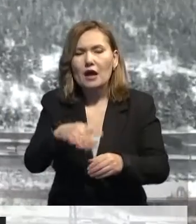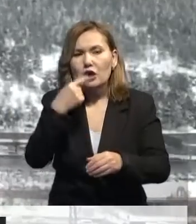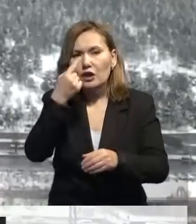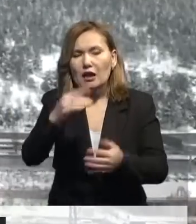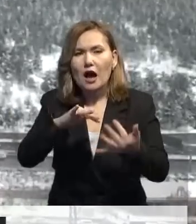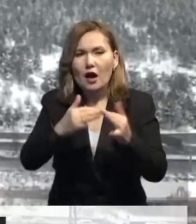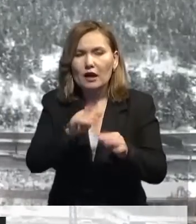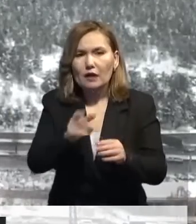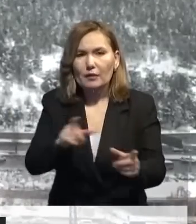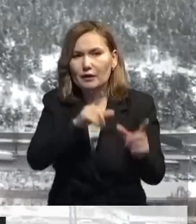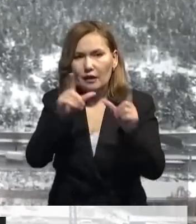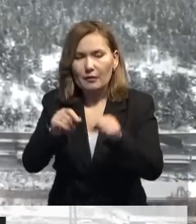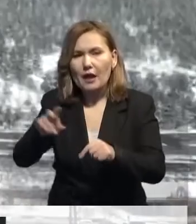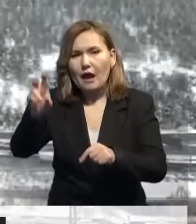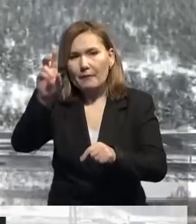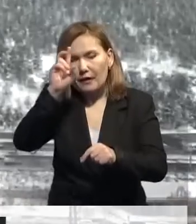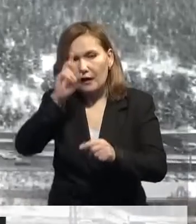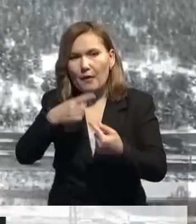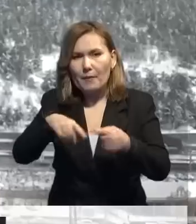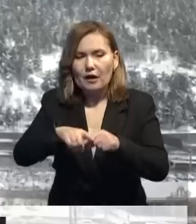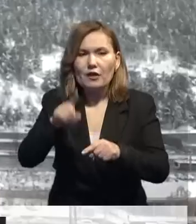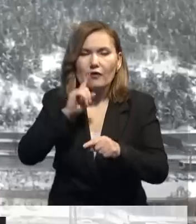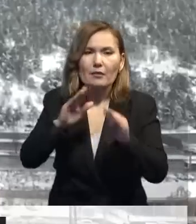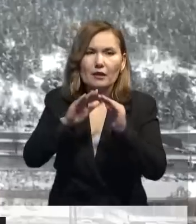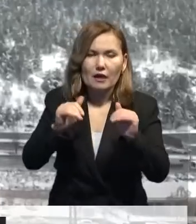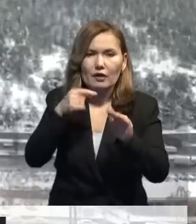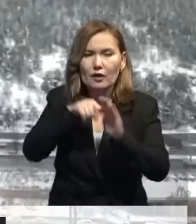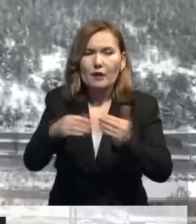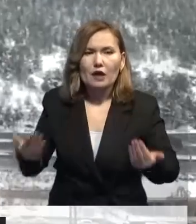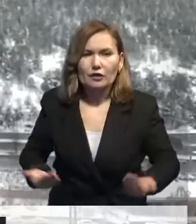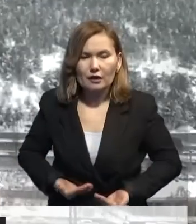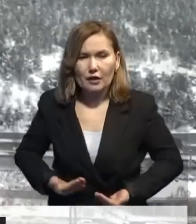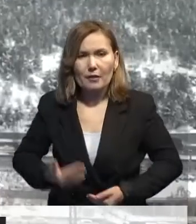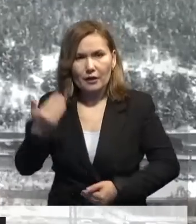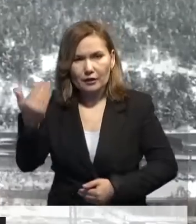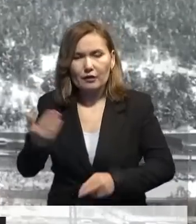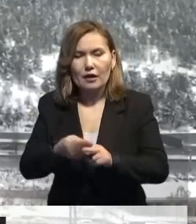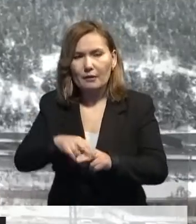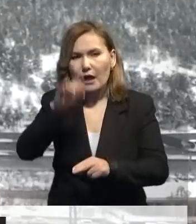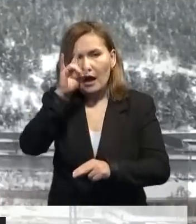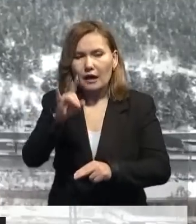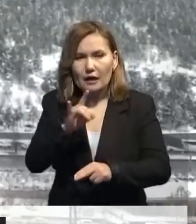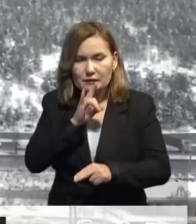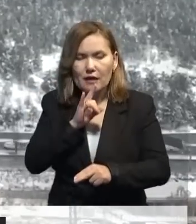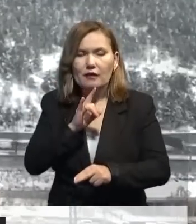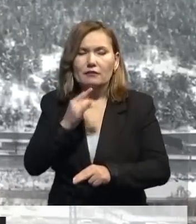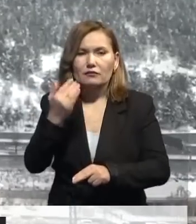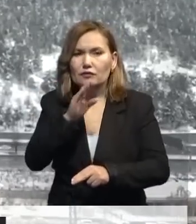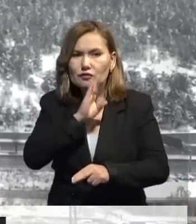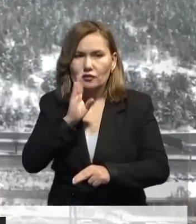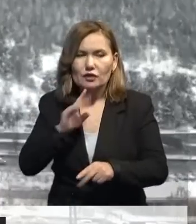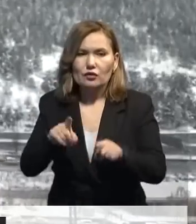кетсе, екіншісі мемлекеттің құрған шатырларын паналап отыр. Солардың бірі қандасымыз Айгүн Қазыбек.